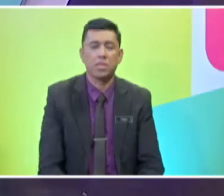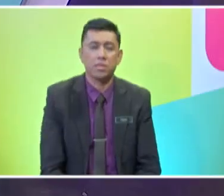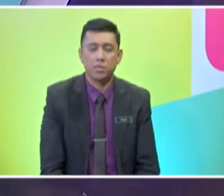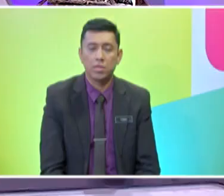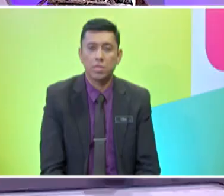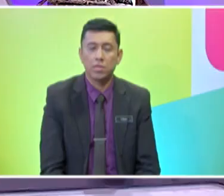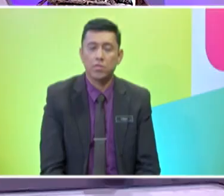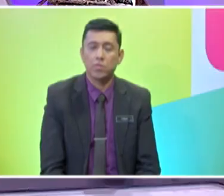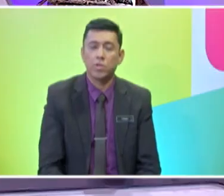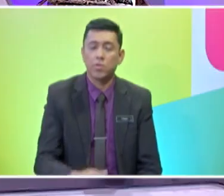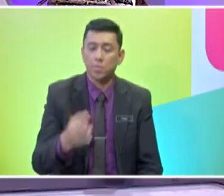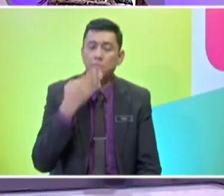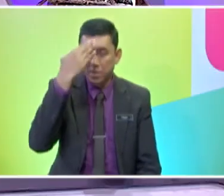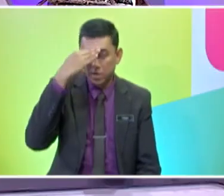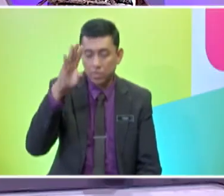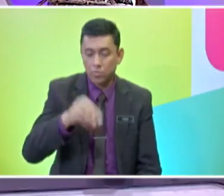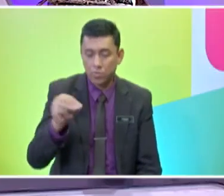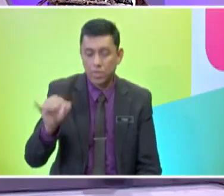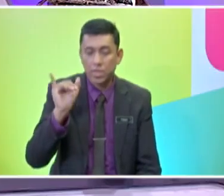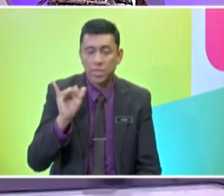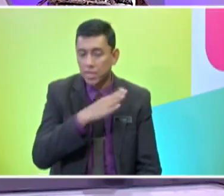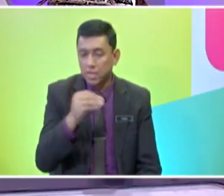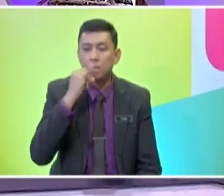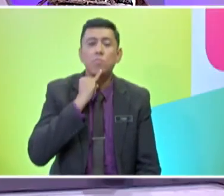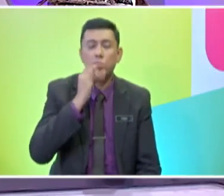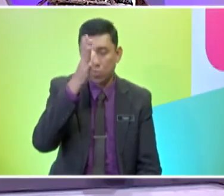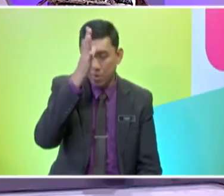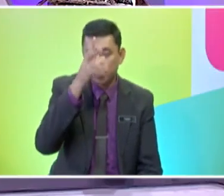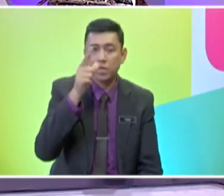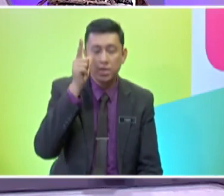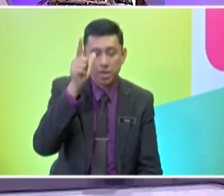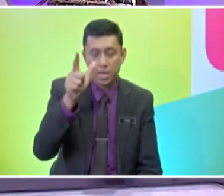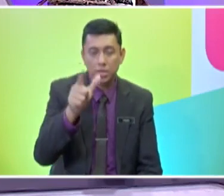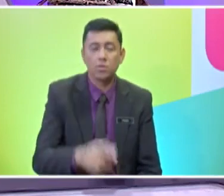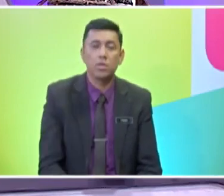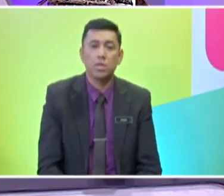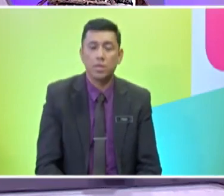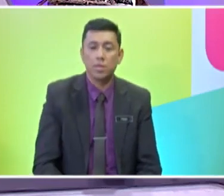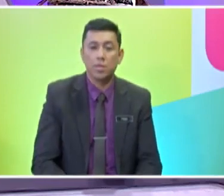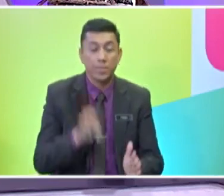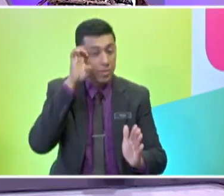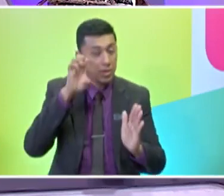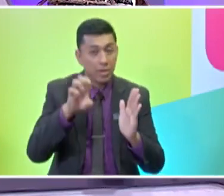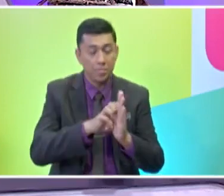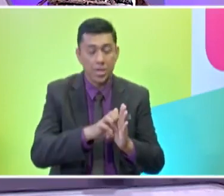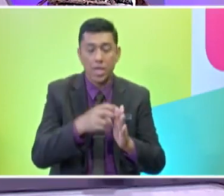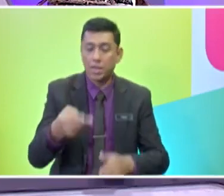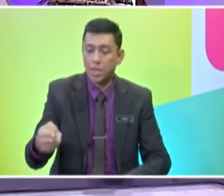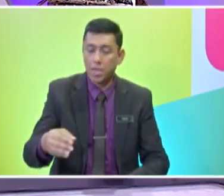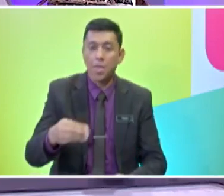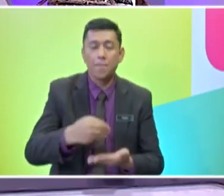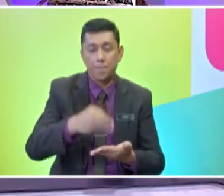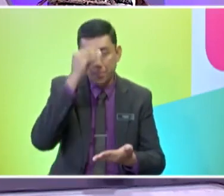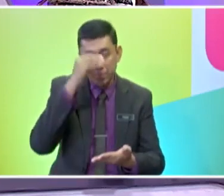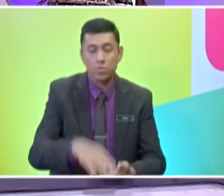pergi bagi murid-murid dan juga ibu bapak yang ingin melihat ataupun menyuruh ke bahan-bahan pembelajaran bolehlah kita